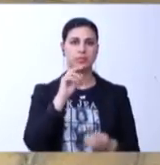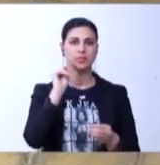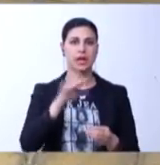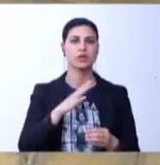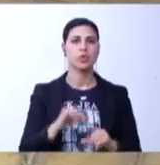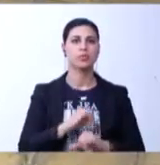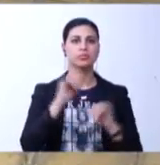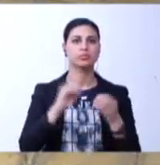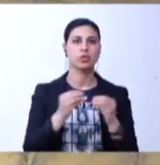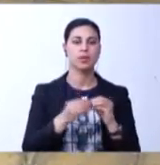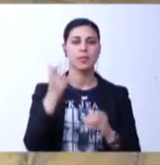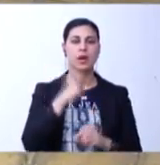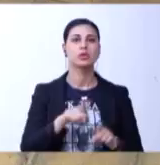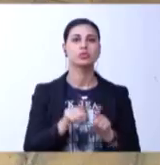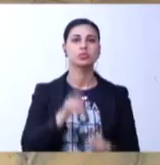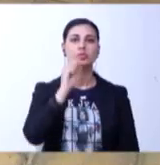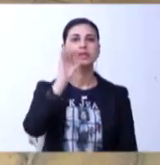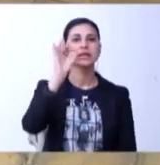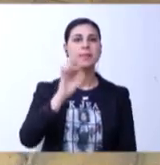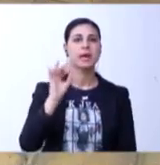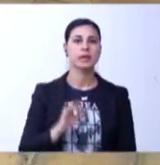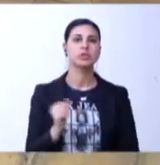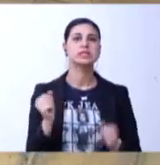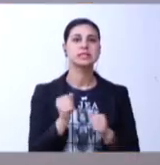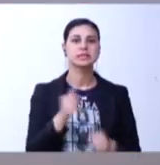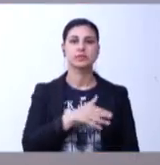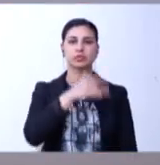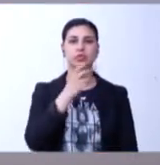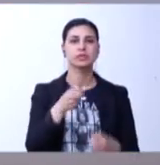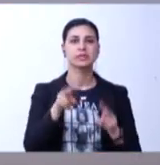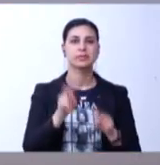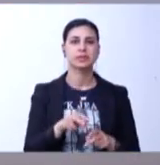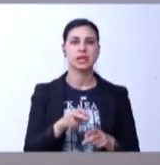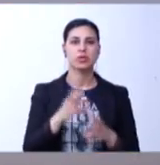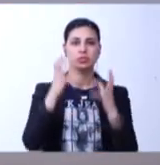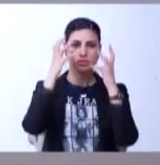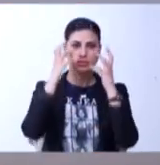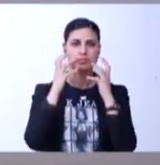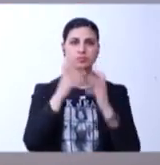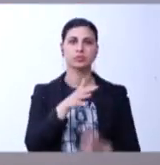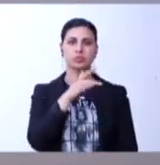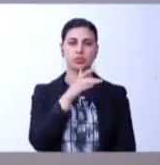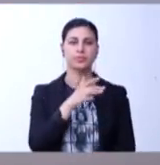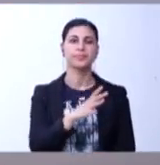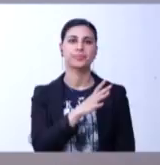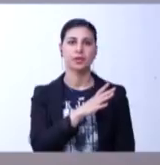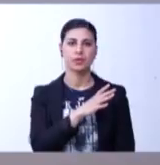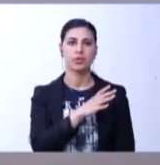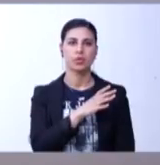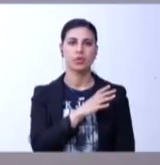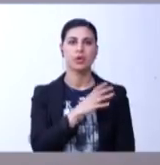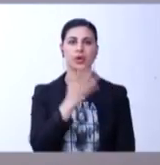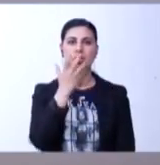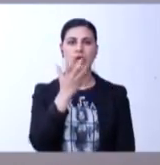ტემპერატურული დაზიანება, როდესაც მაგალითად სიცივეში სპეციალური ჩაფხუტის გამოყენების გამო მოხდა